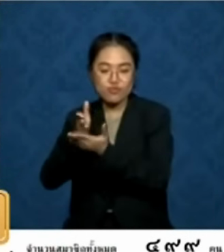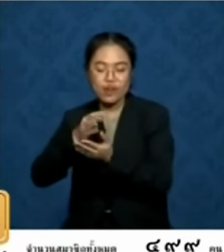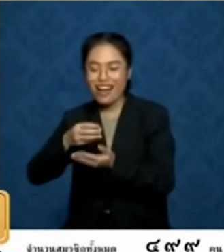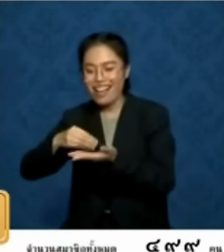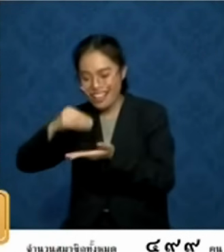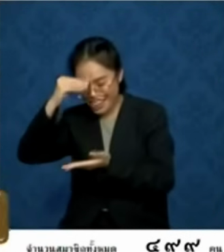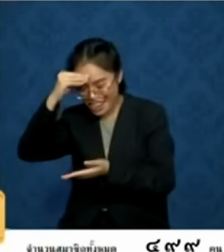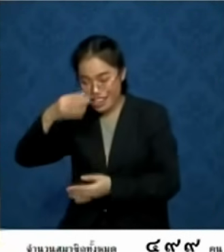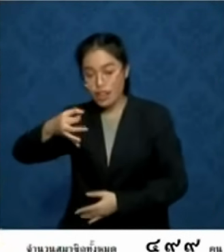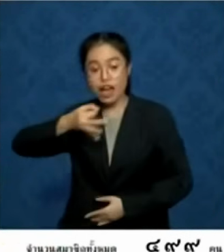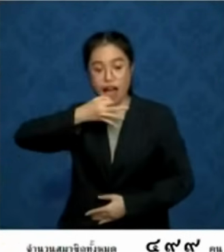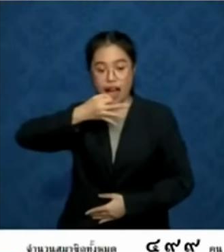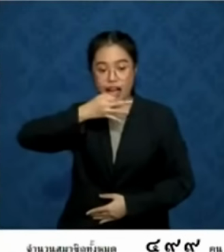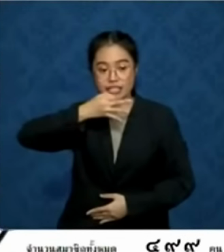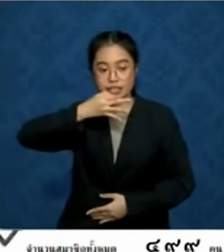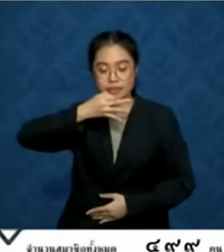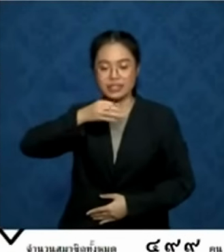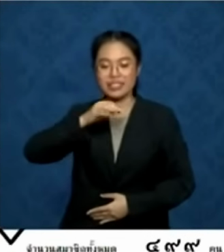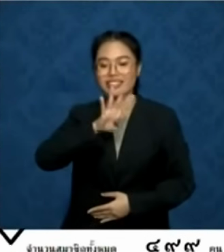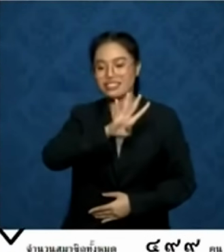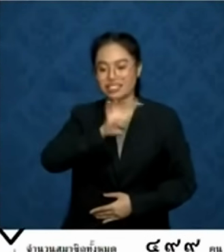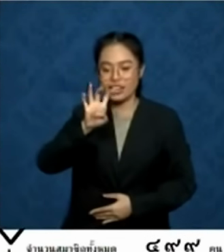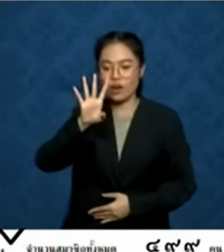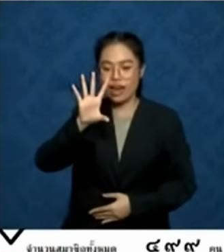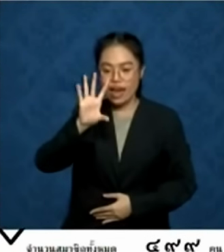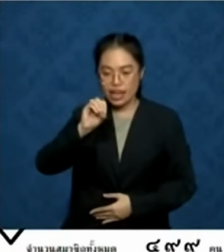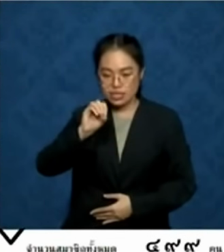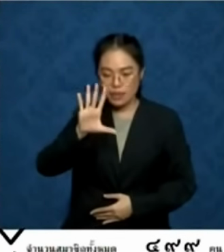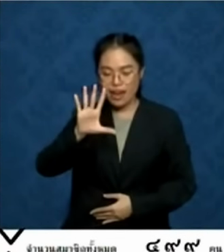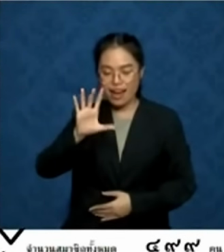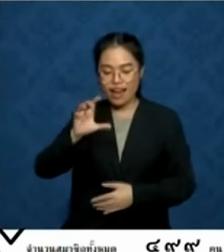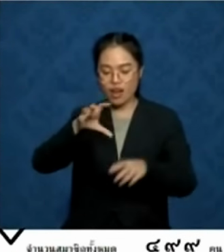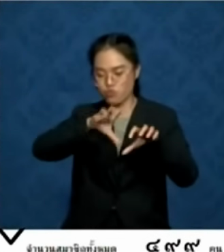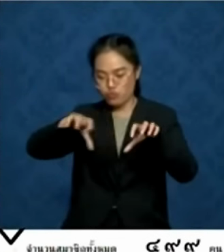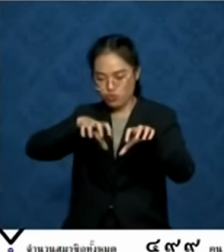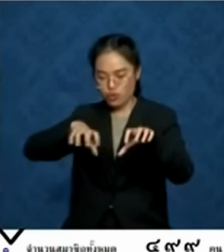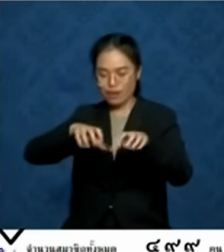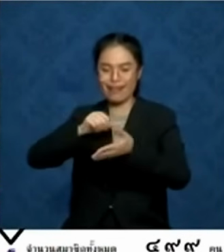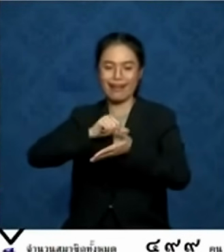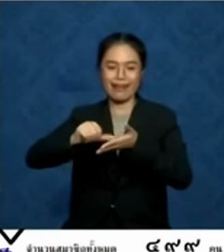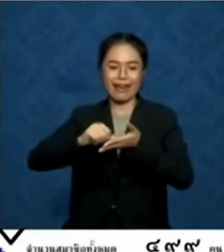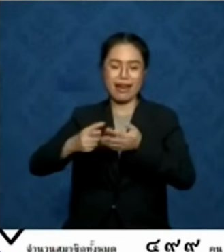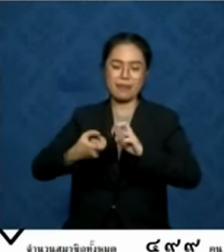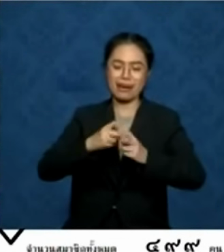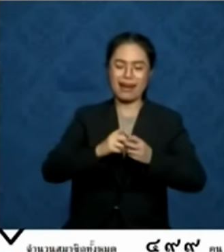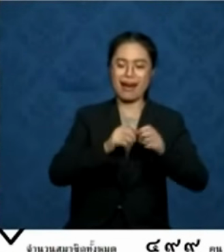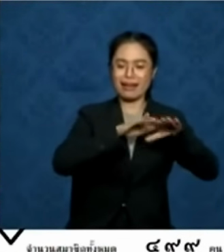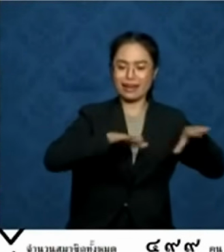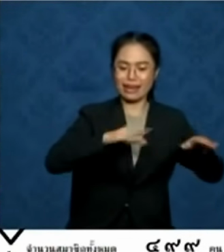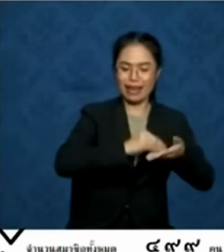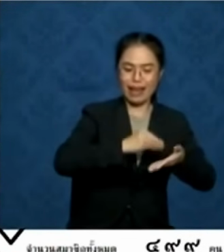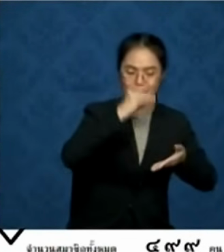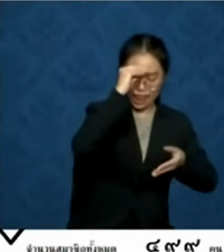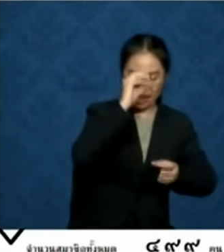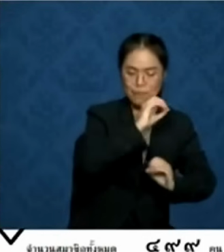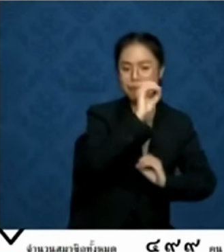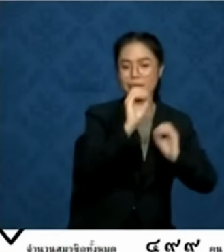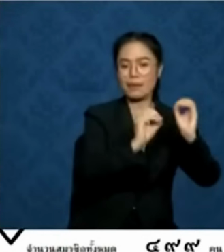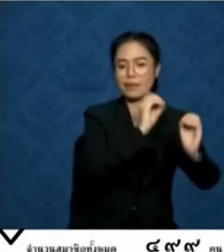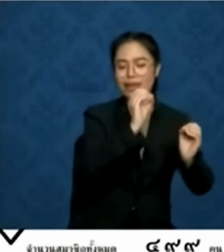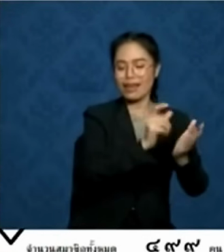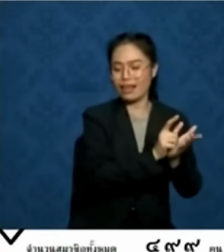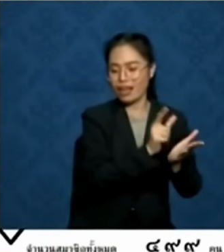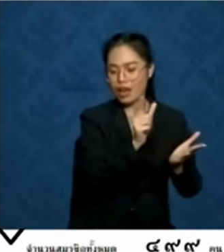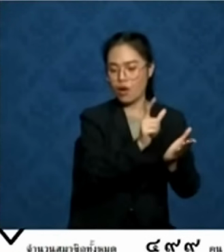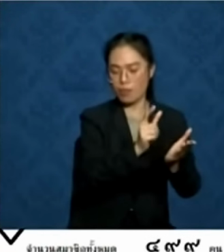สูง455แห่งแก้ปัญหาเด็กที่อยู่นอกระบบการศึกษาและเด็กออกกลางคัน